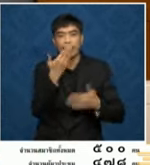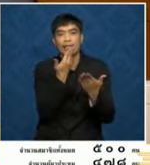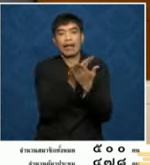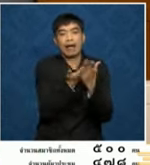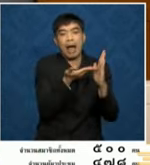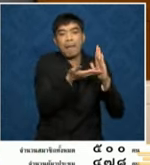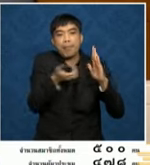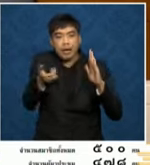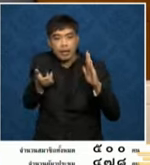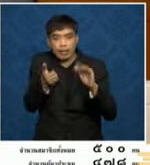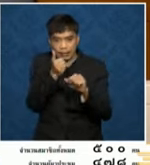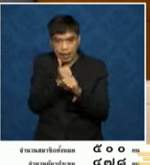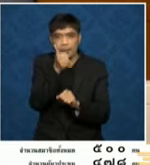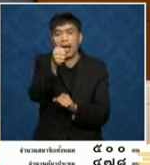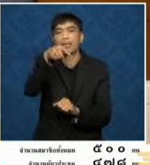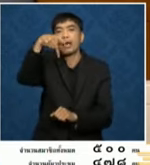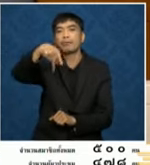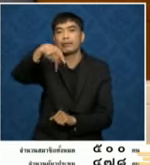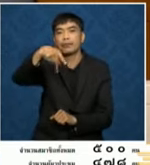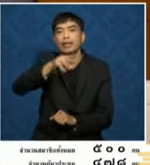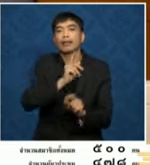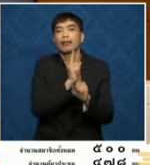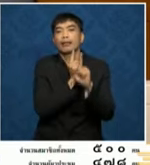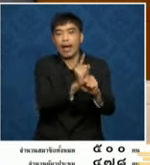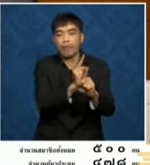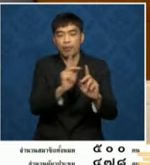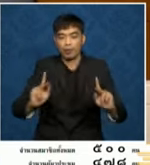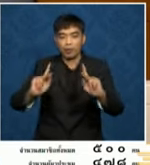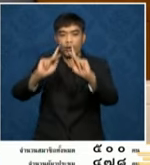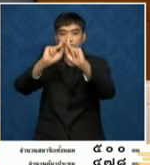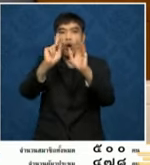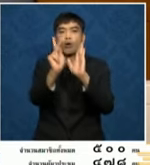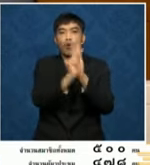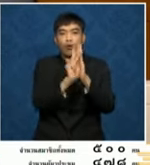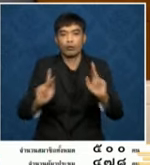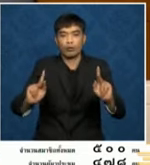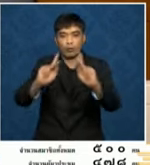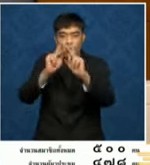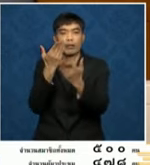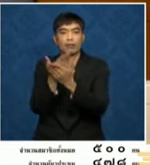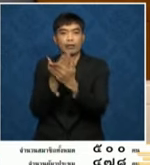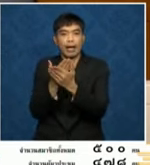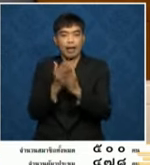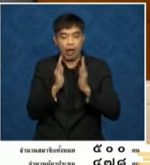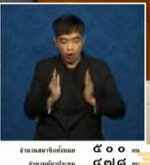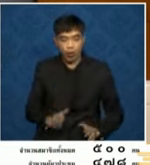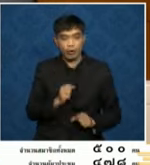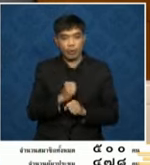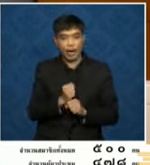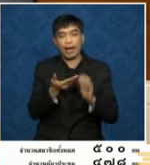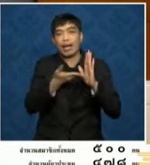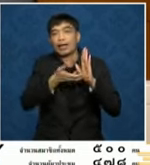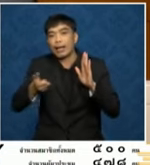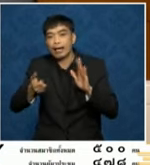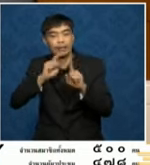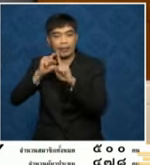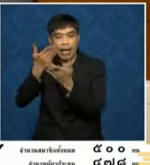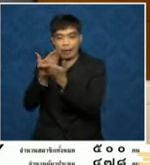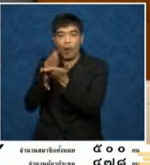ธิกำลังพลที่ได้รับจากกระทรวงการคลังนะครับทั้งส่วนของงบกำลังพลและส่วนของงบการเบิกจ่ายนะ